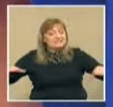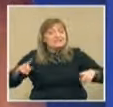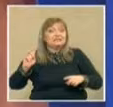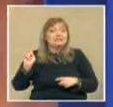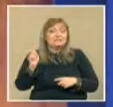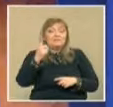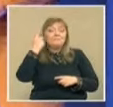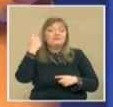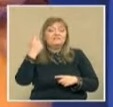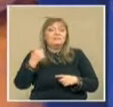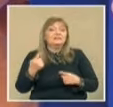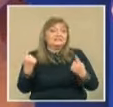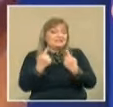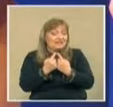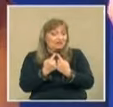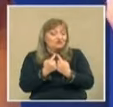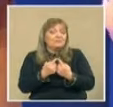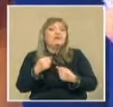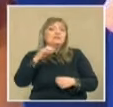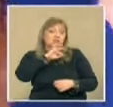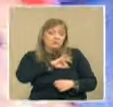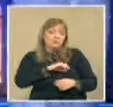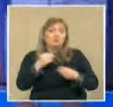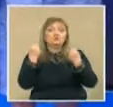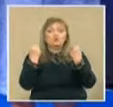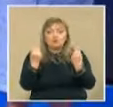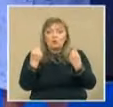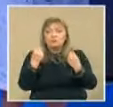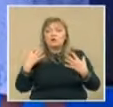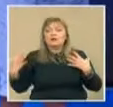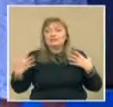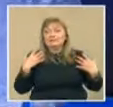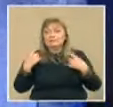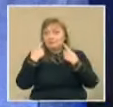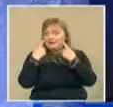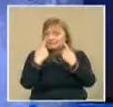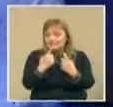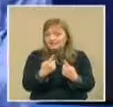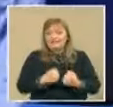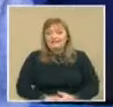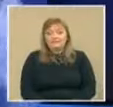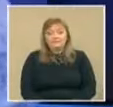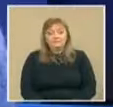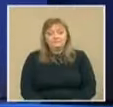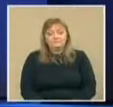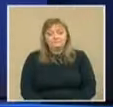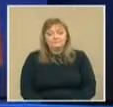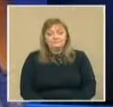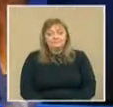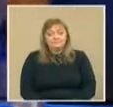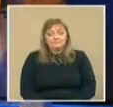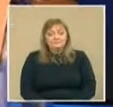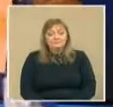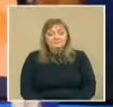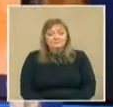и се получи много добро представление. Да. Учениците и ги подариха. Кога? Докато ти и Филип си